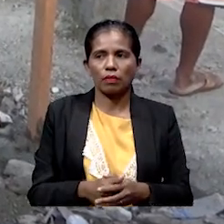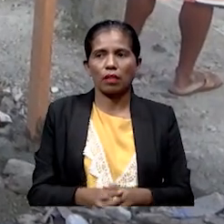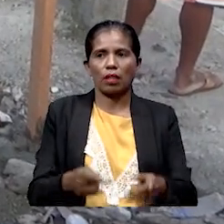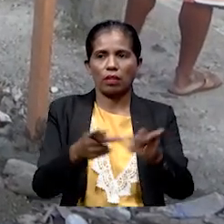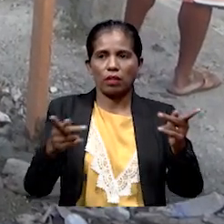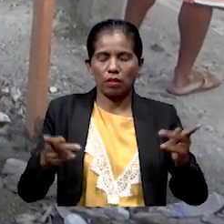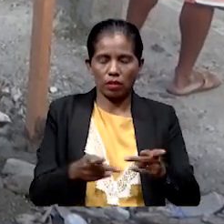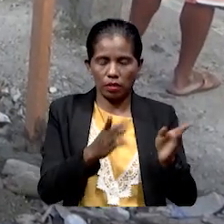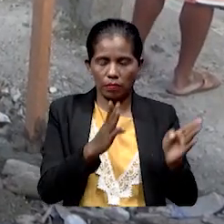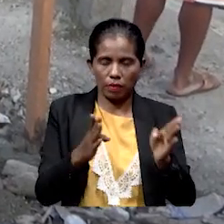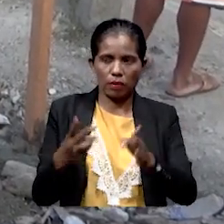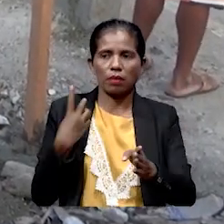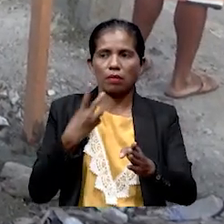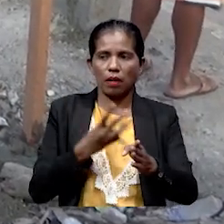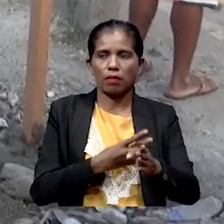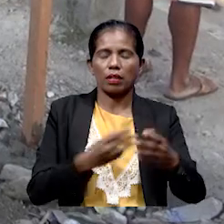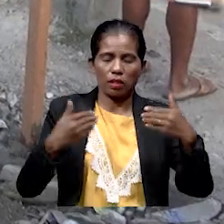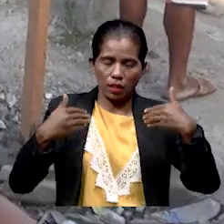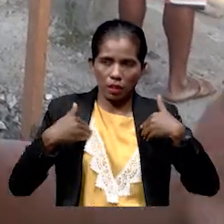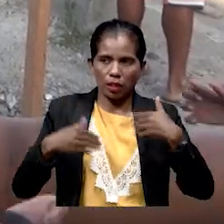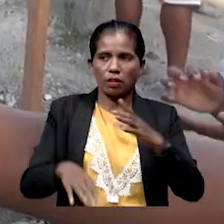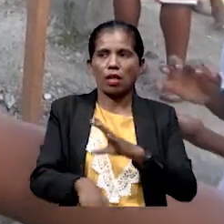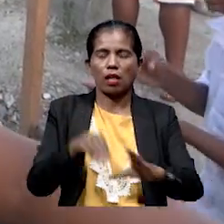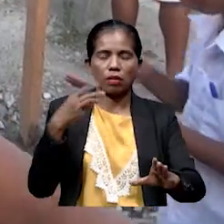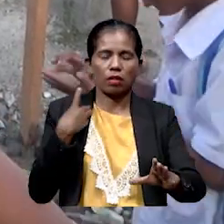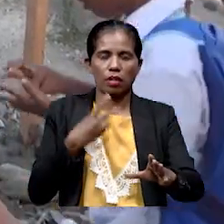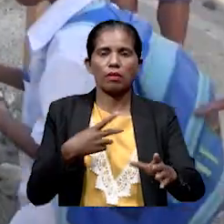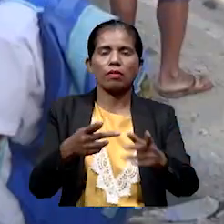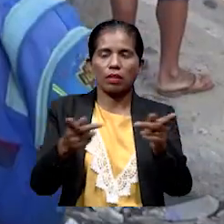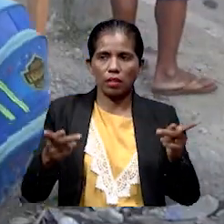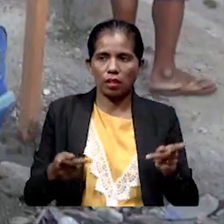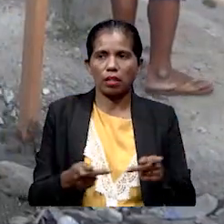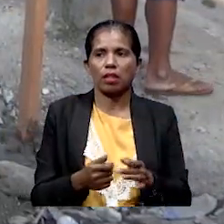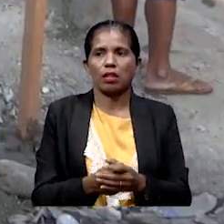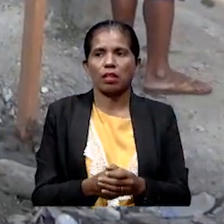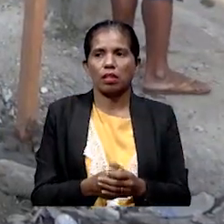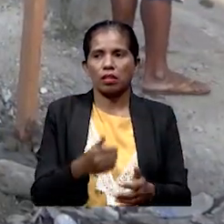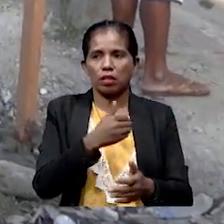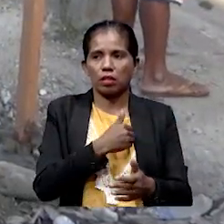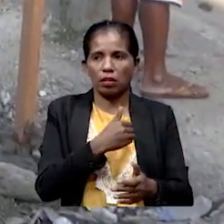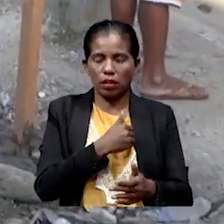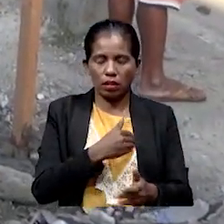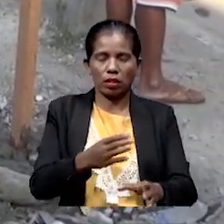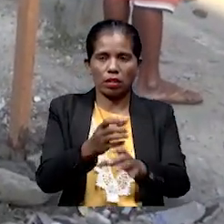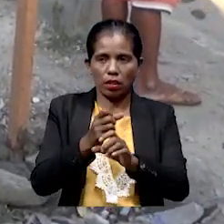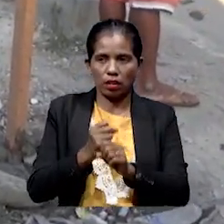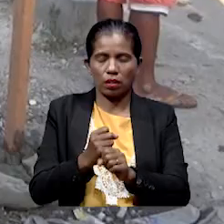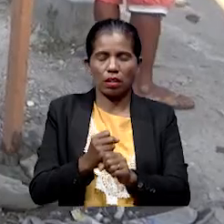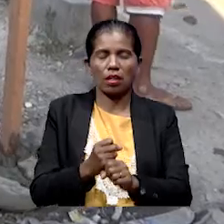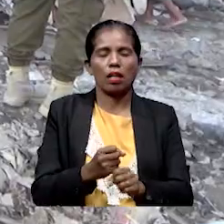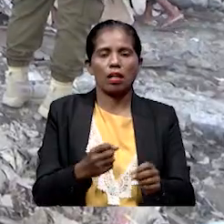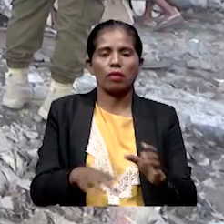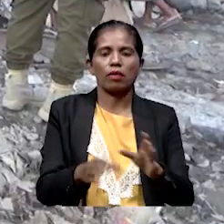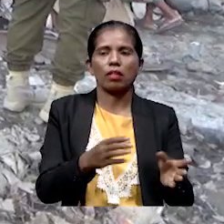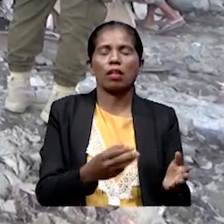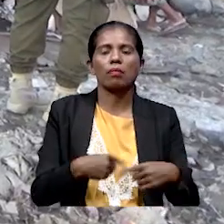de sir per para ba ami ni ihana atur sai duni ami lori ba fatin neka fatin ni sira ya mak sira mai hasai ami langsung dia tersane ami